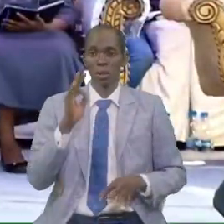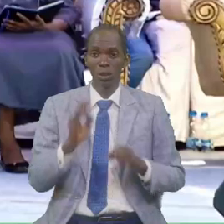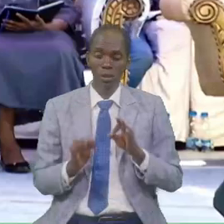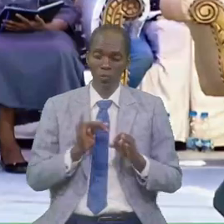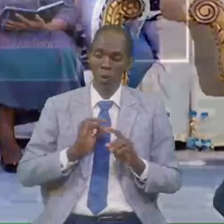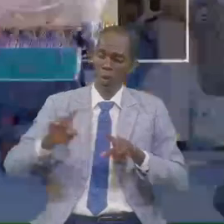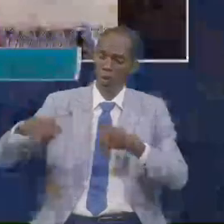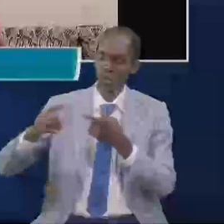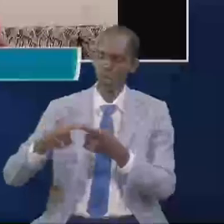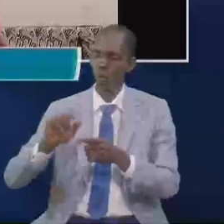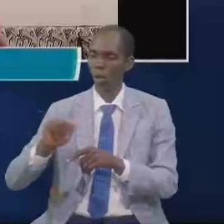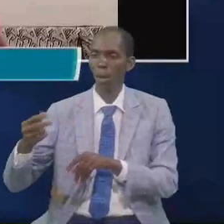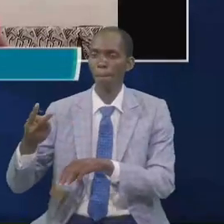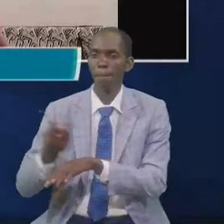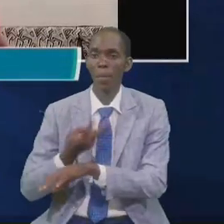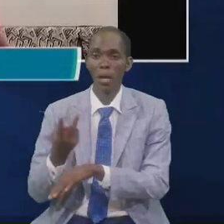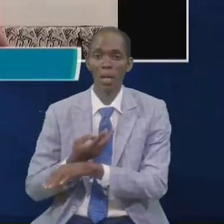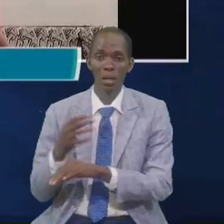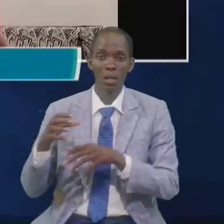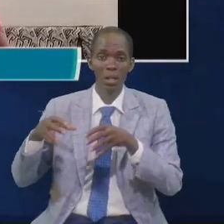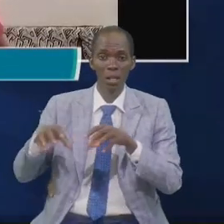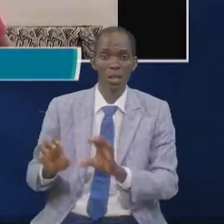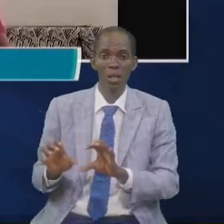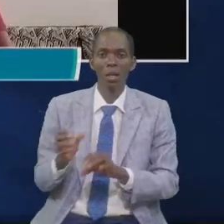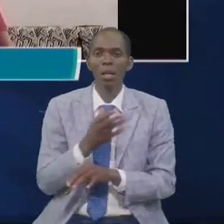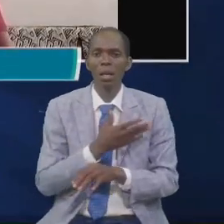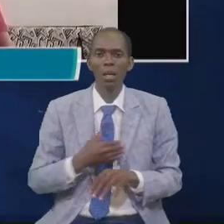C'est comme si tu vas dans une salle de mathématiques.